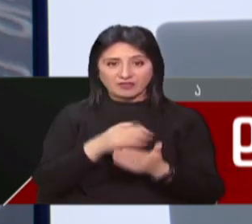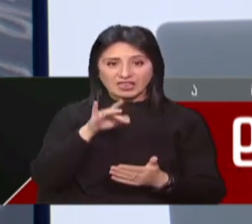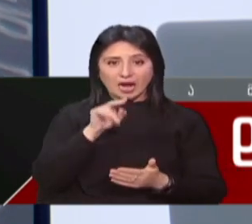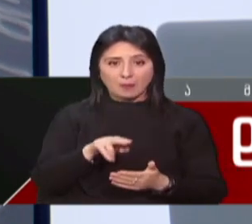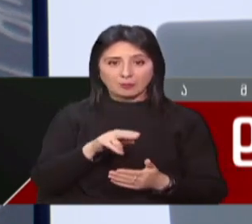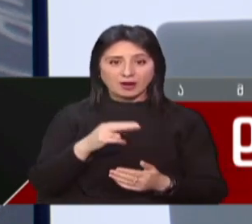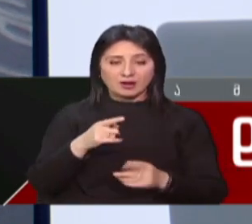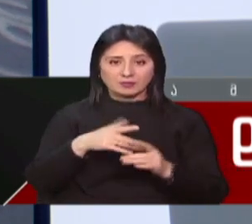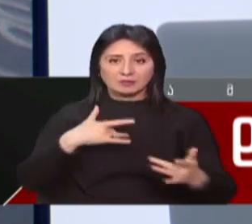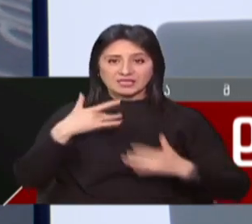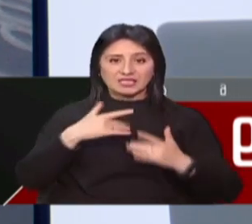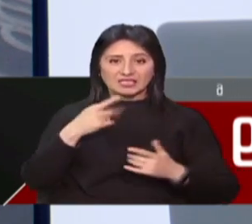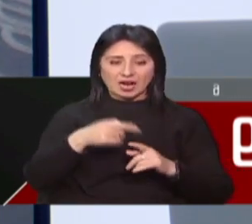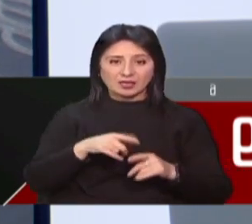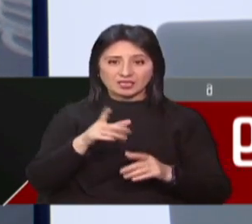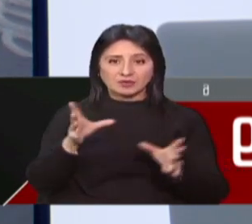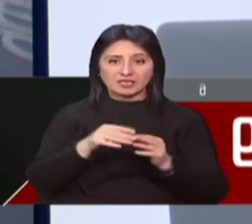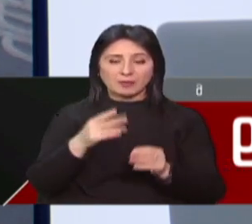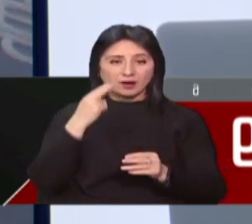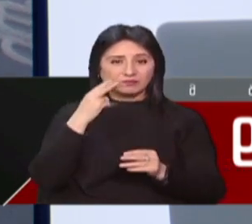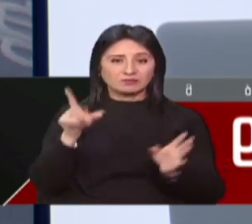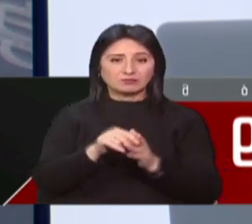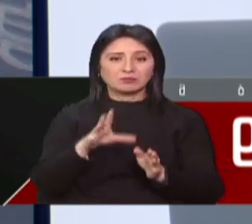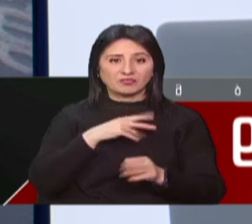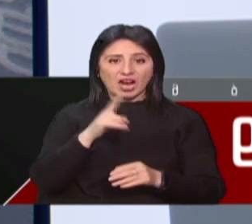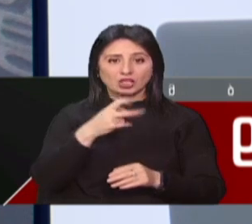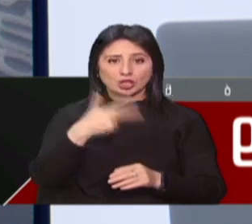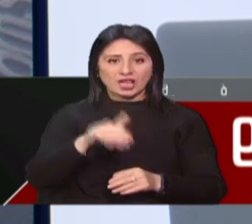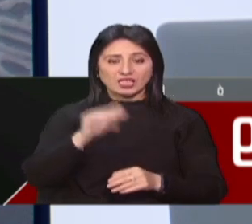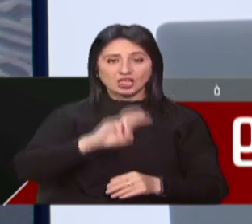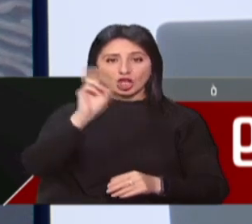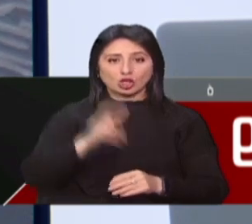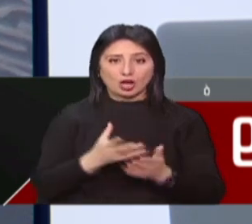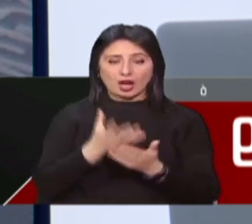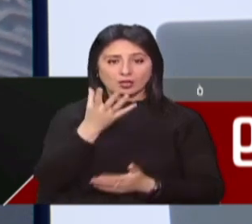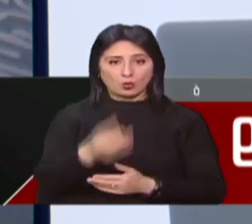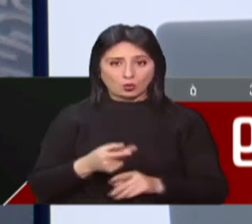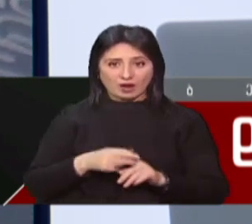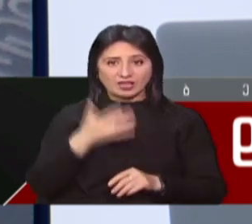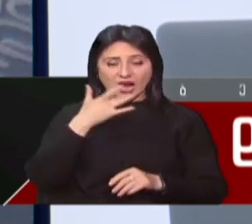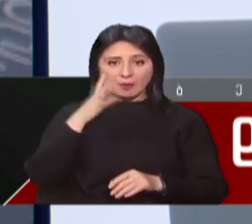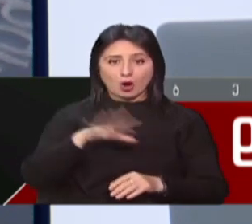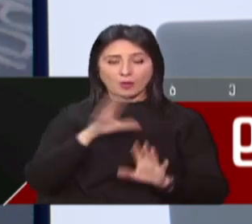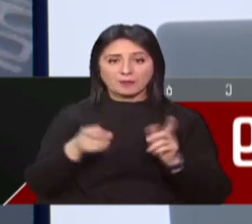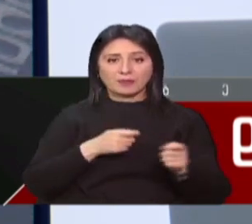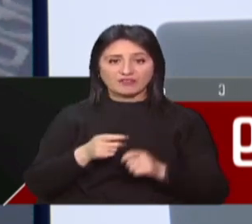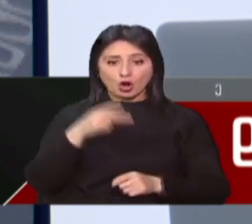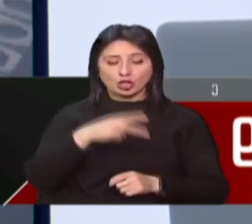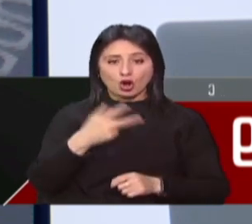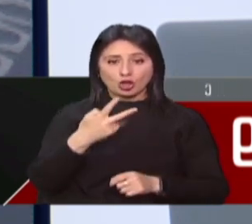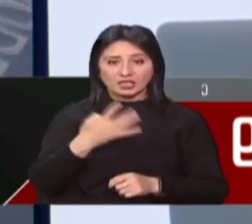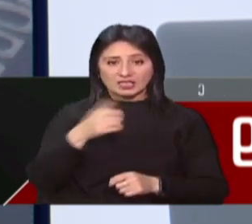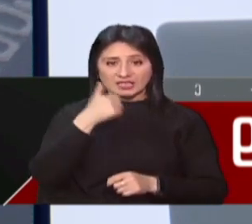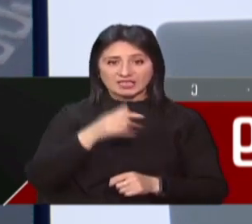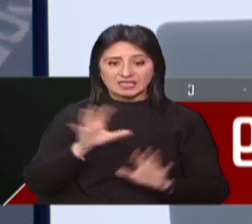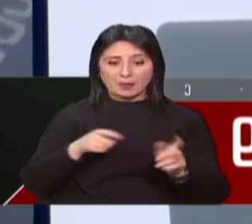Trumpma porno msakhiobs mastan savaraudo urtiertobis daparvis misni das 30000 dollari gadaukhada. Amerikis eksprezidenti romalis